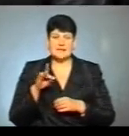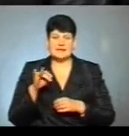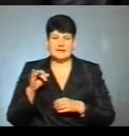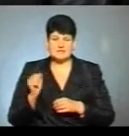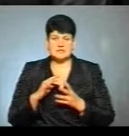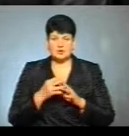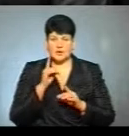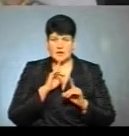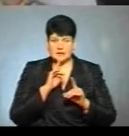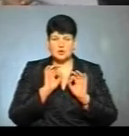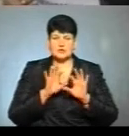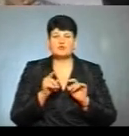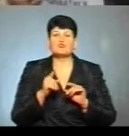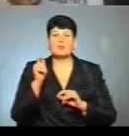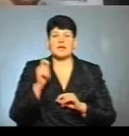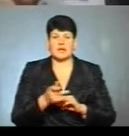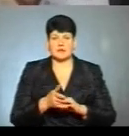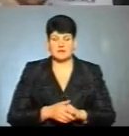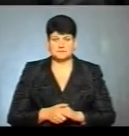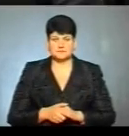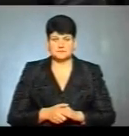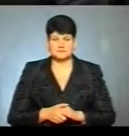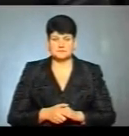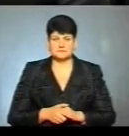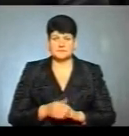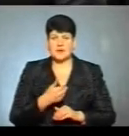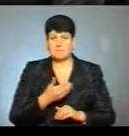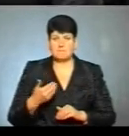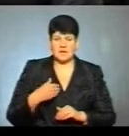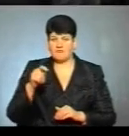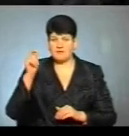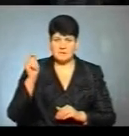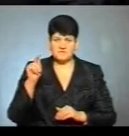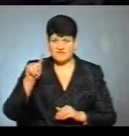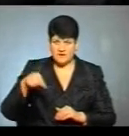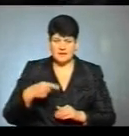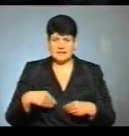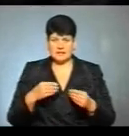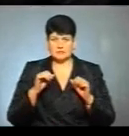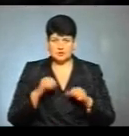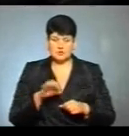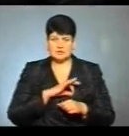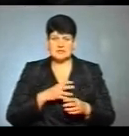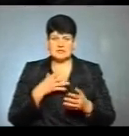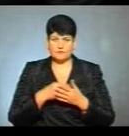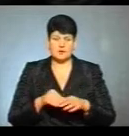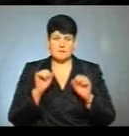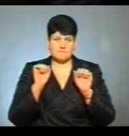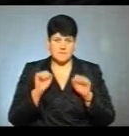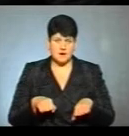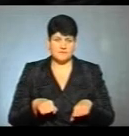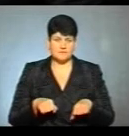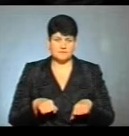Володимир Король розповів, чому вони приїхали. Ми вимагаємо дати нам можливість скористатися своїм конституційним правом